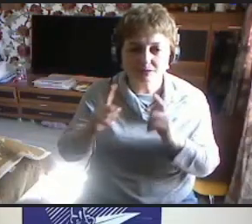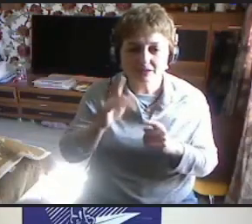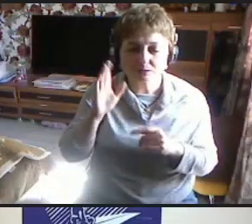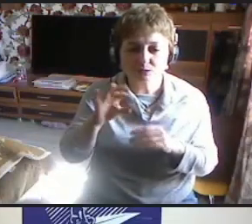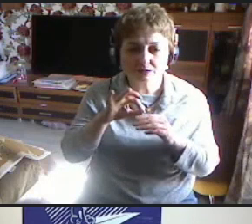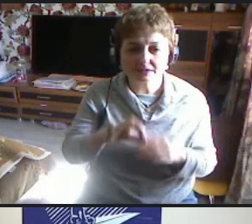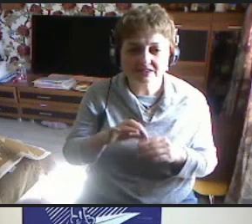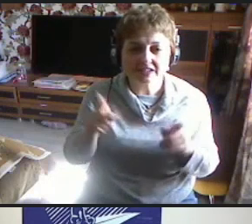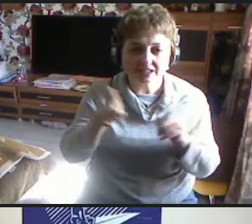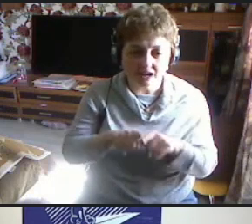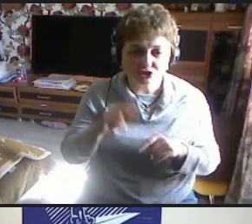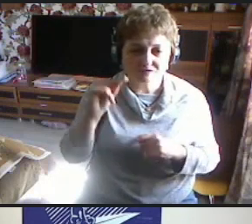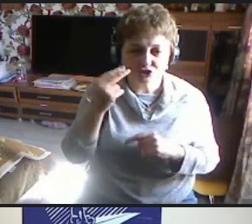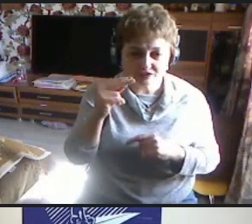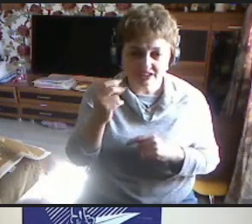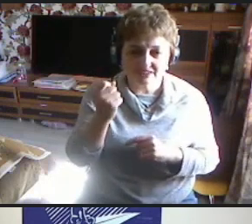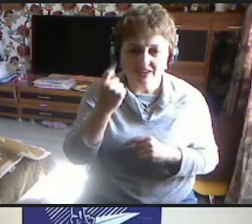также в четверг в 11 часов.